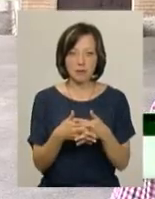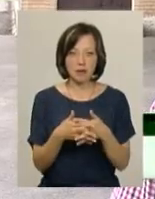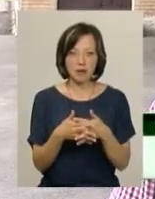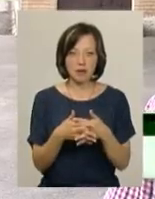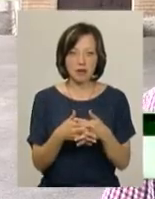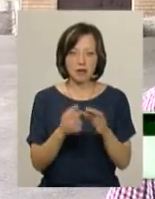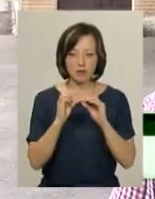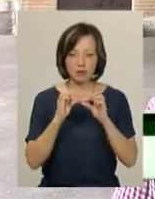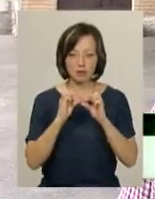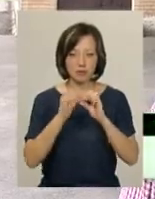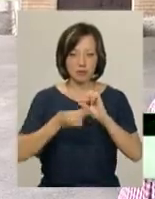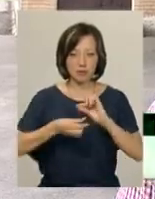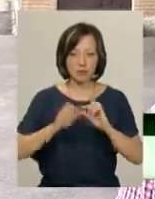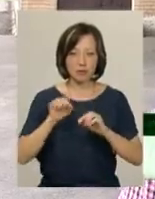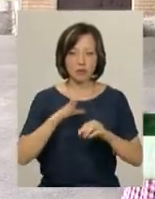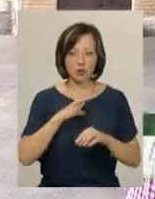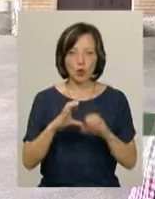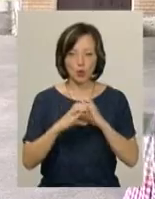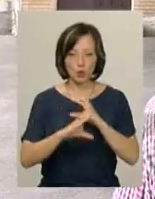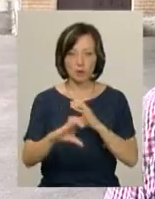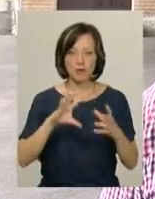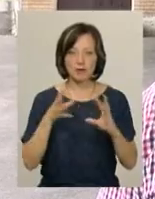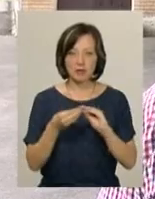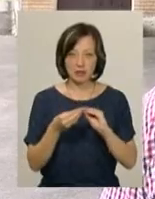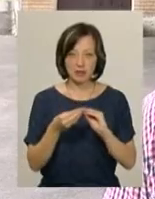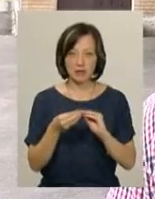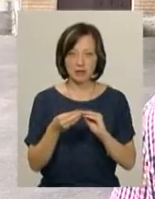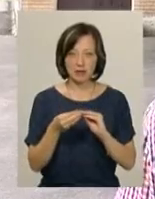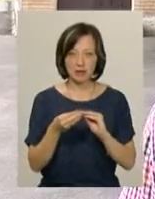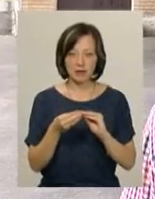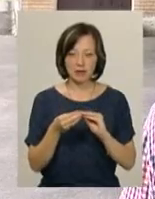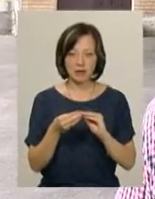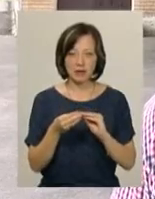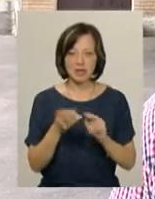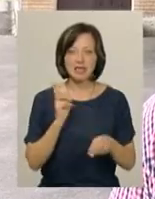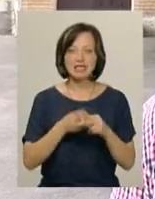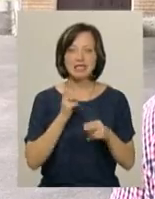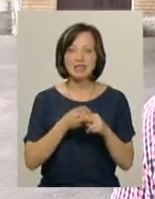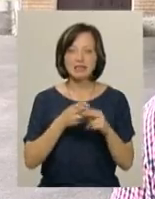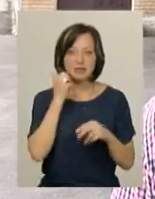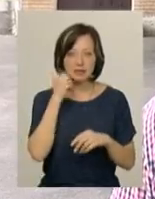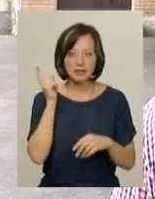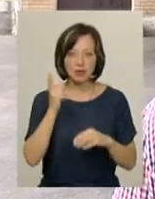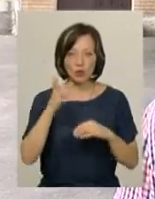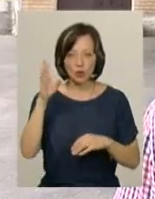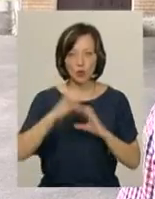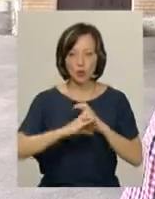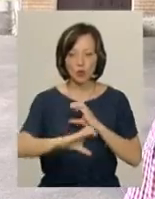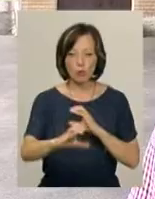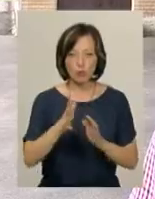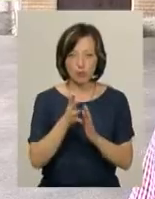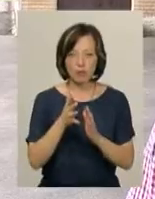відкладень, які можуть бути внаслідок окислення, зокрема, на стальних трубопроводах, де вони використовуються.